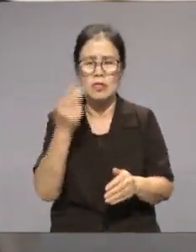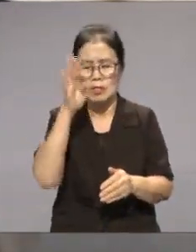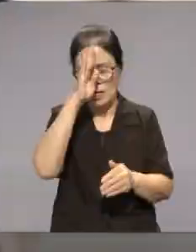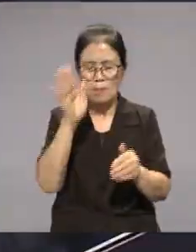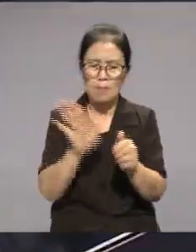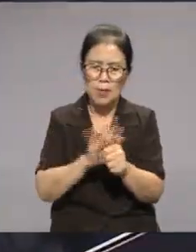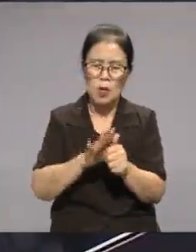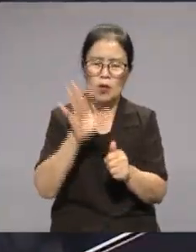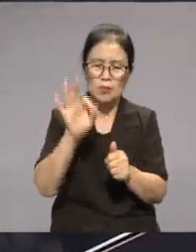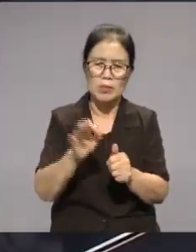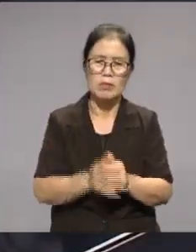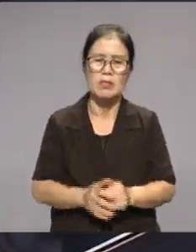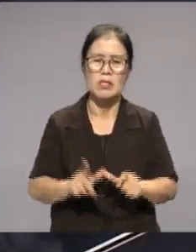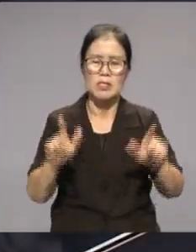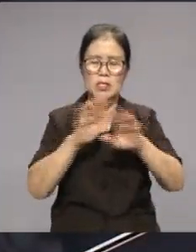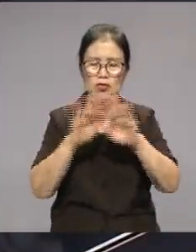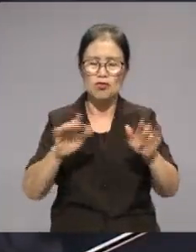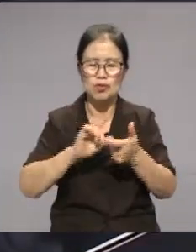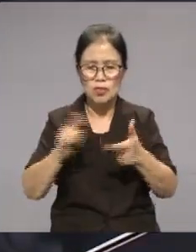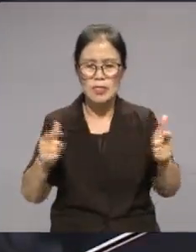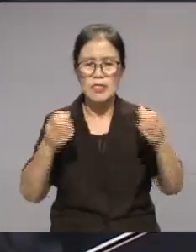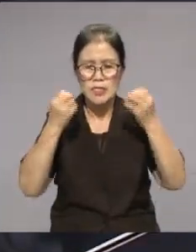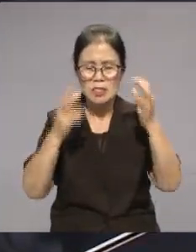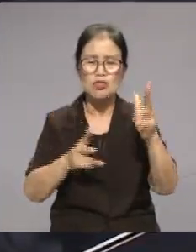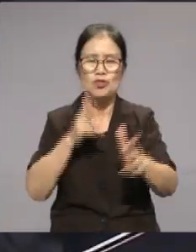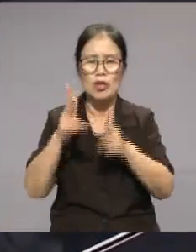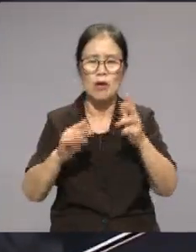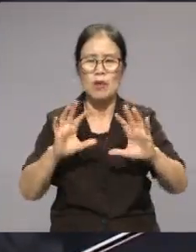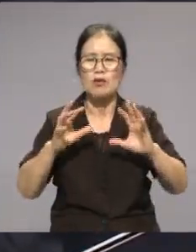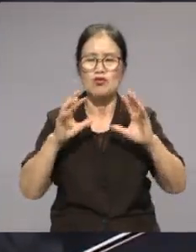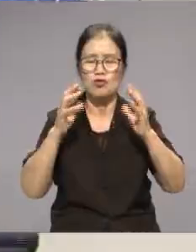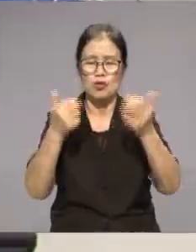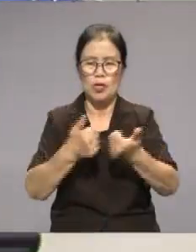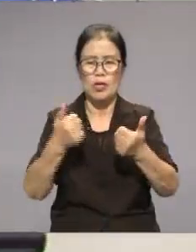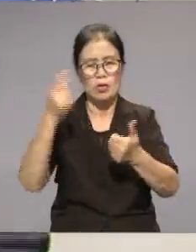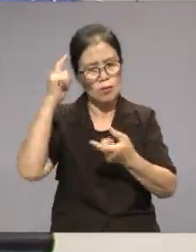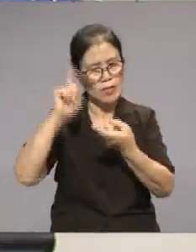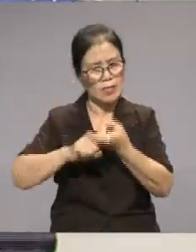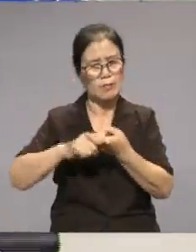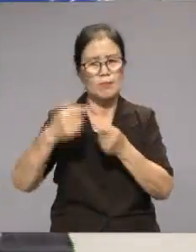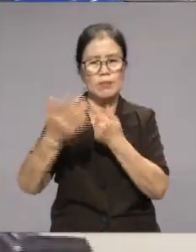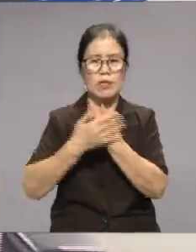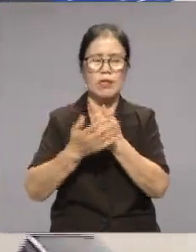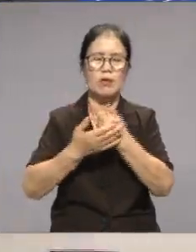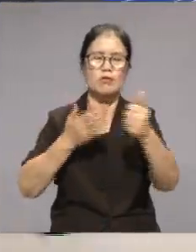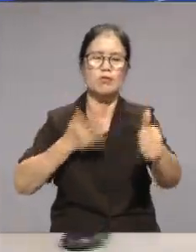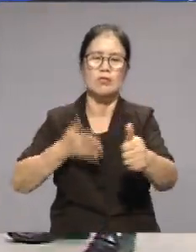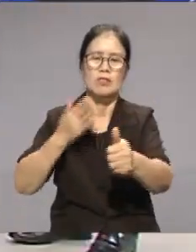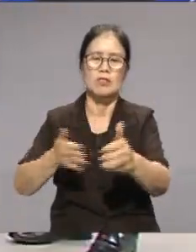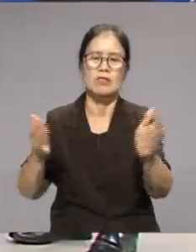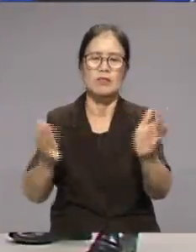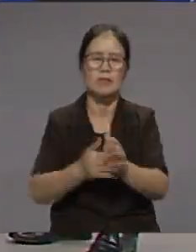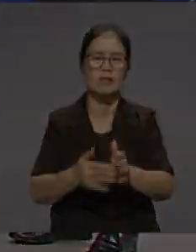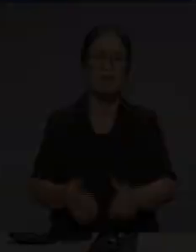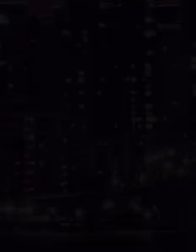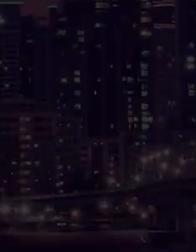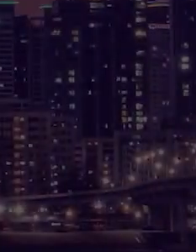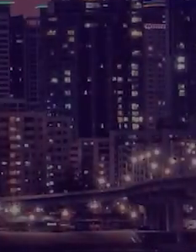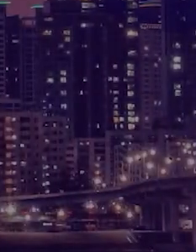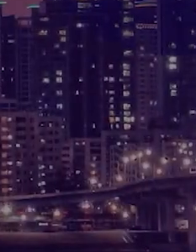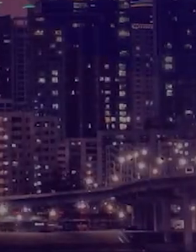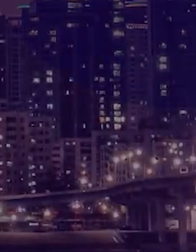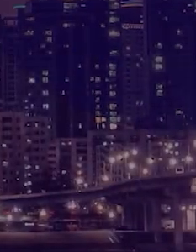등 경기도 신규 사업에도 국회가 관심을 가져달라고 부탁했습니다. OBS 뉴스 권현입니다.